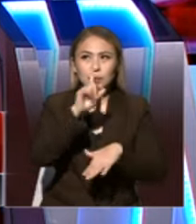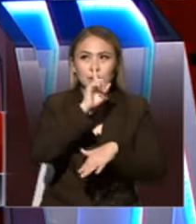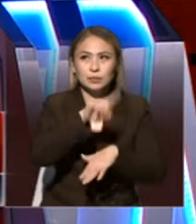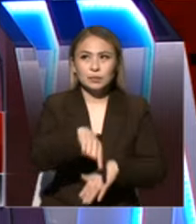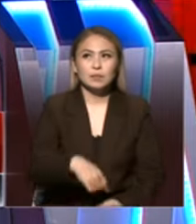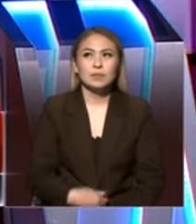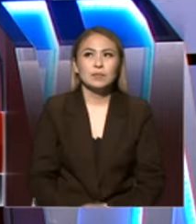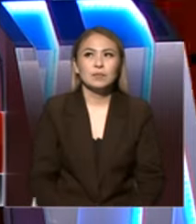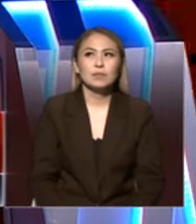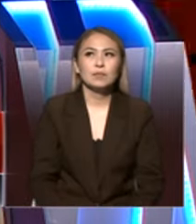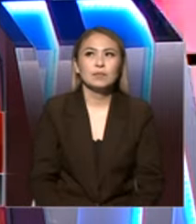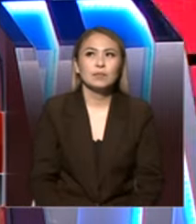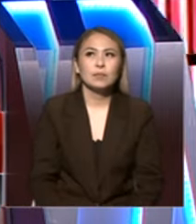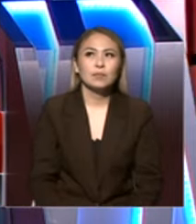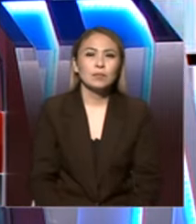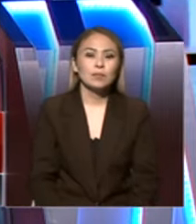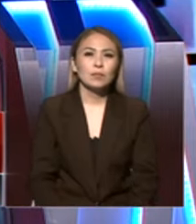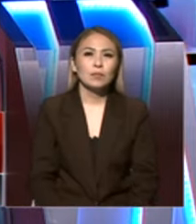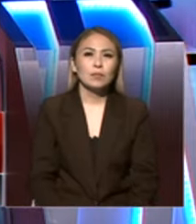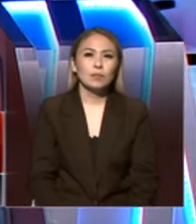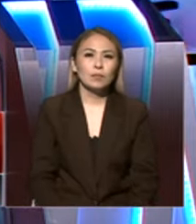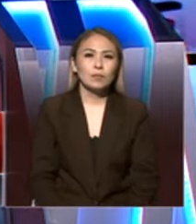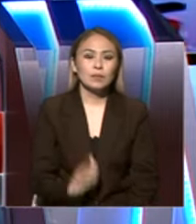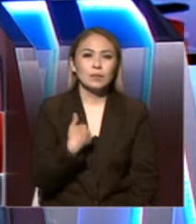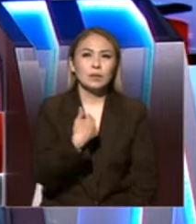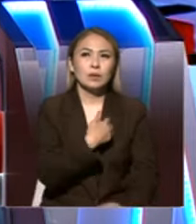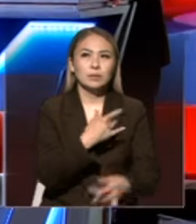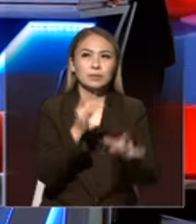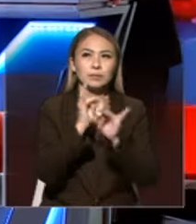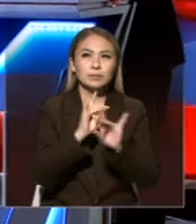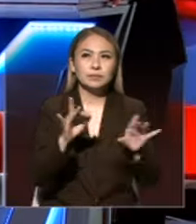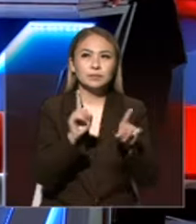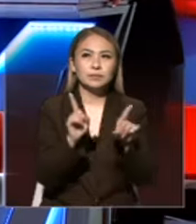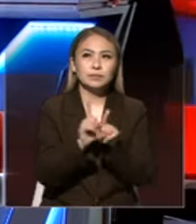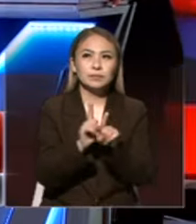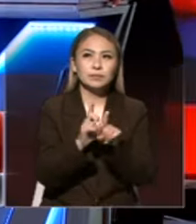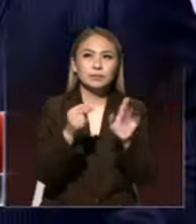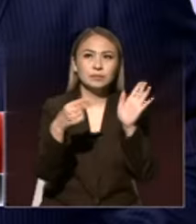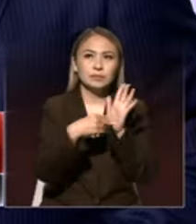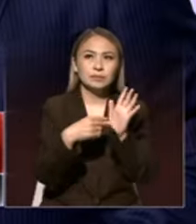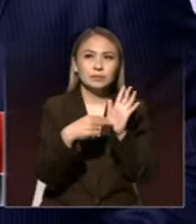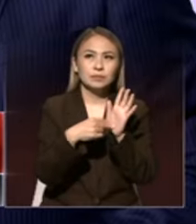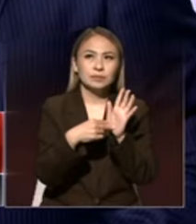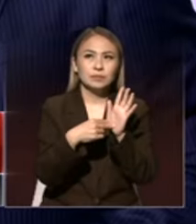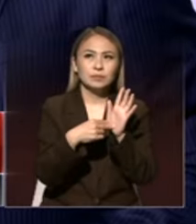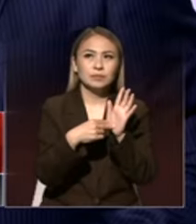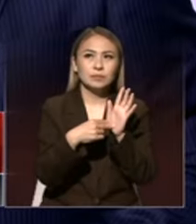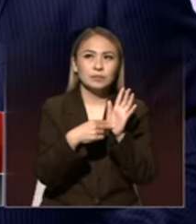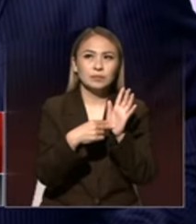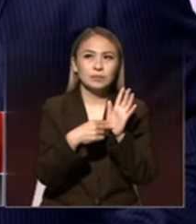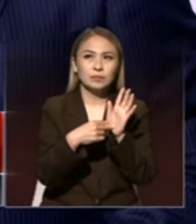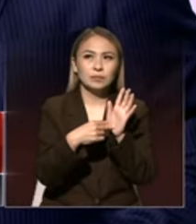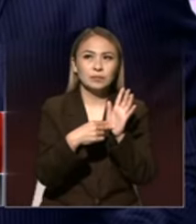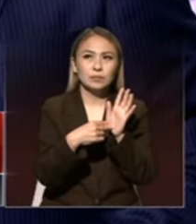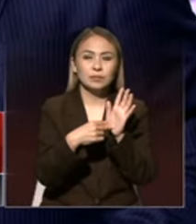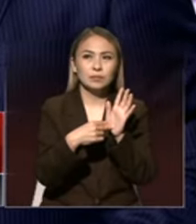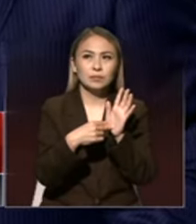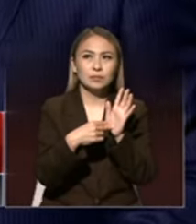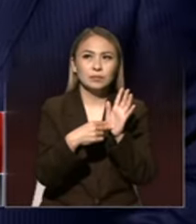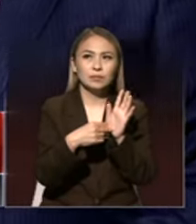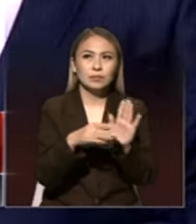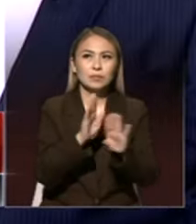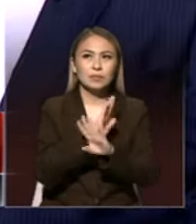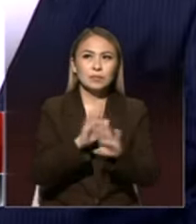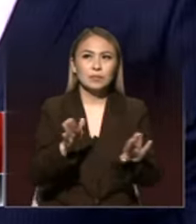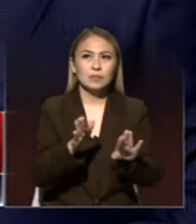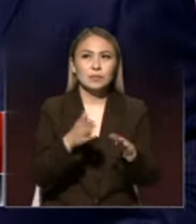енді кешіріңіз, сөзіңізді айтайын. Мен просто бұл жерде айтып тұрғаным, ананың бағасы сол утиль үшін қымбат болады деп тұрмын, көрдіңіз ба? Жоқ, ондай емес. Енді